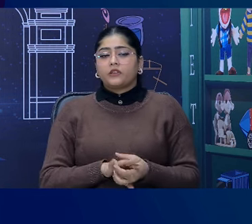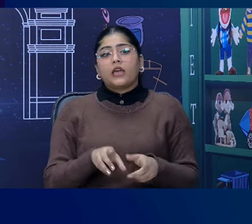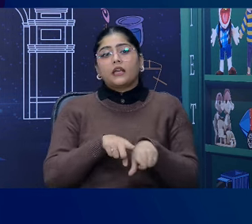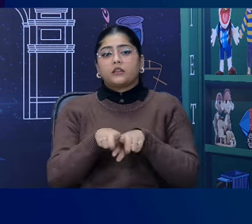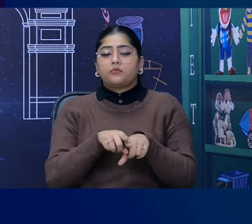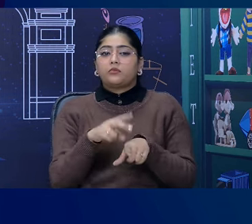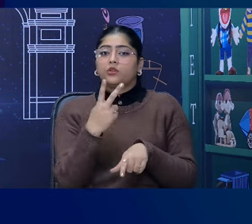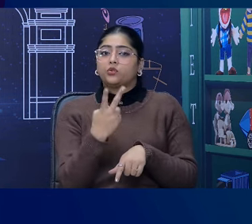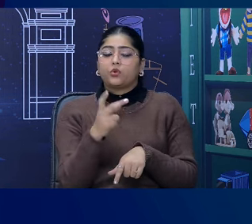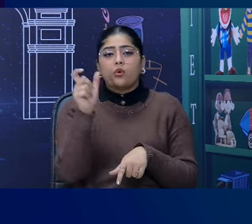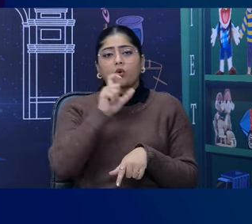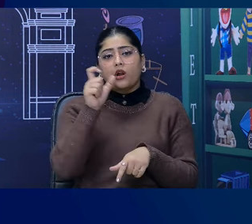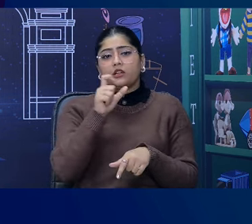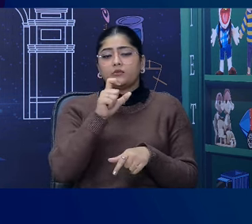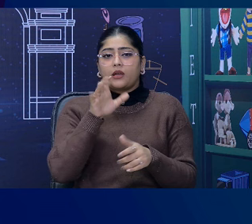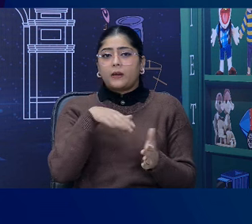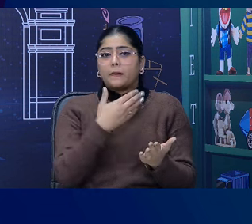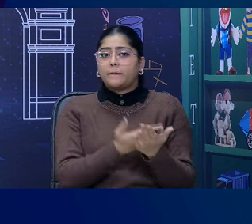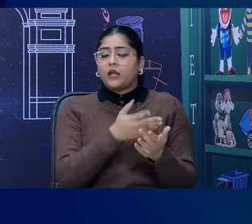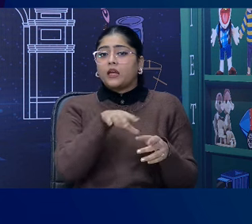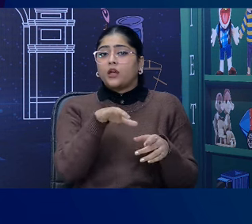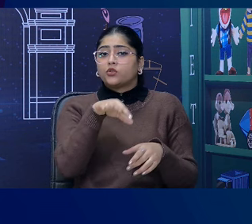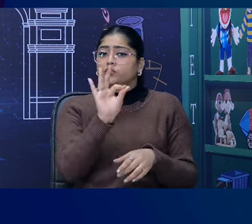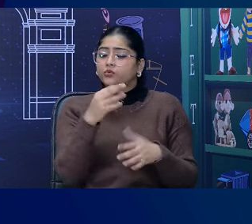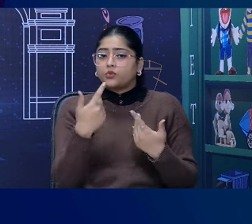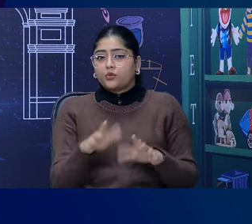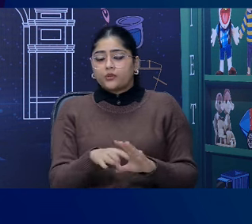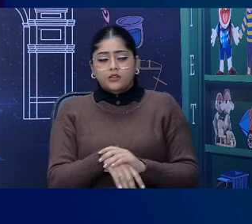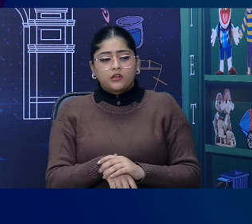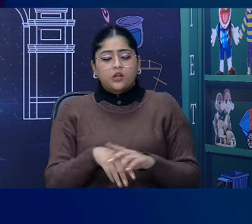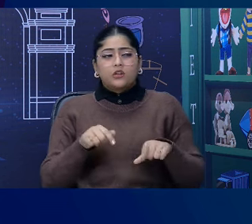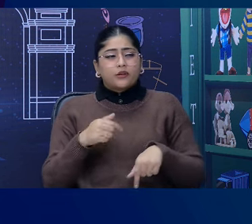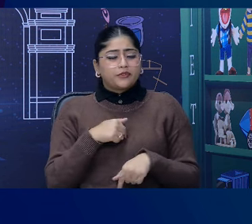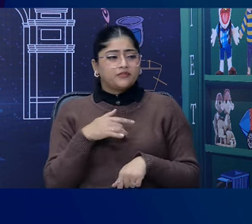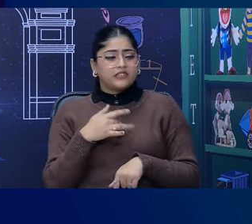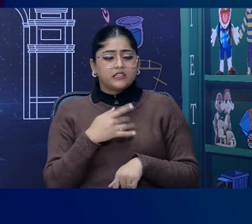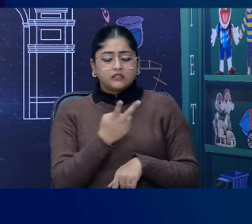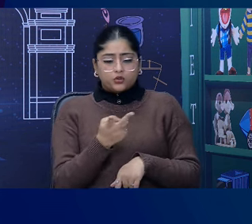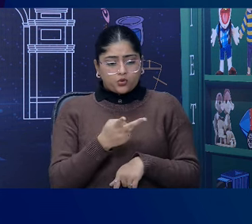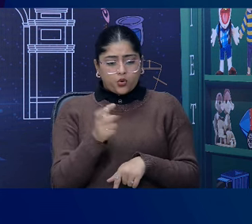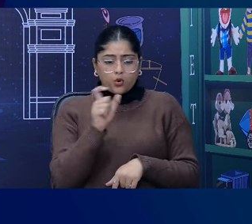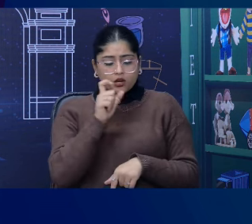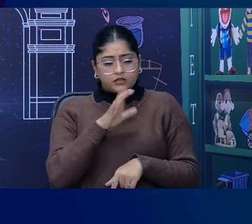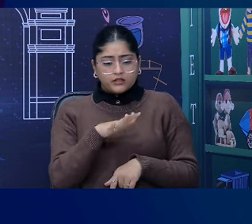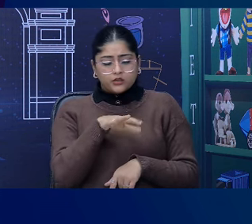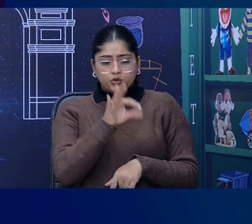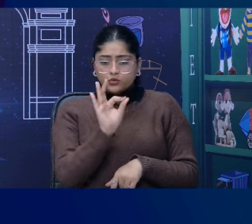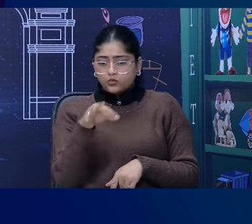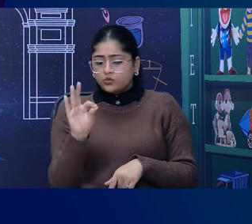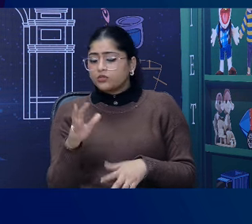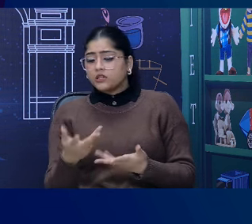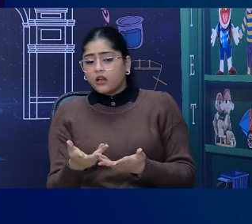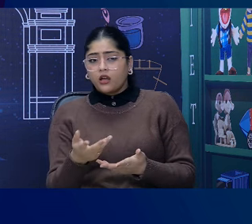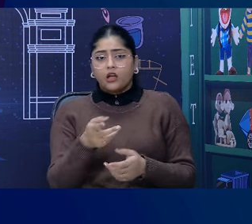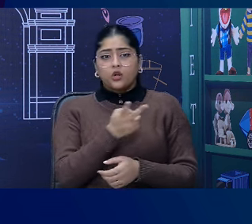हो गई जहां वो चाहते हैं पढ़ना हम अब उनको चूज करना है कि अच्छा इन दोनों में से कौन सा चूज करें दोनों में बहुत पॉजिटिव इफेक्ट है